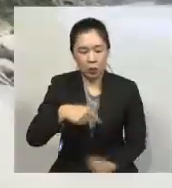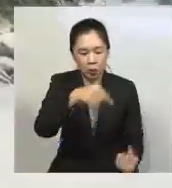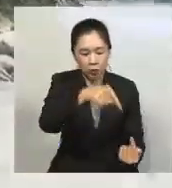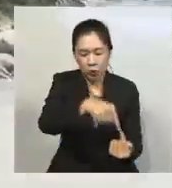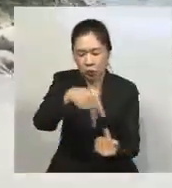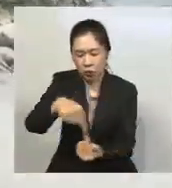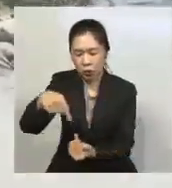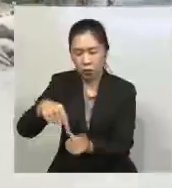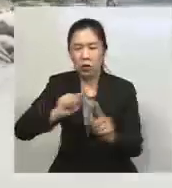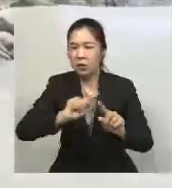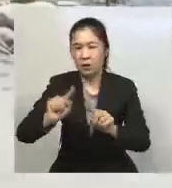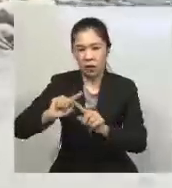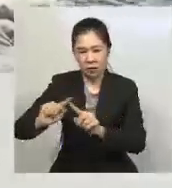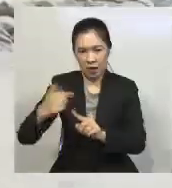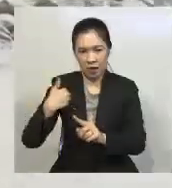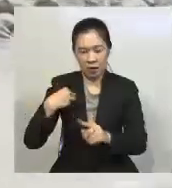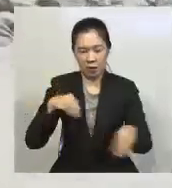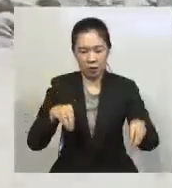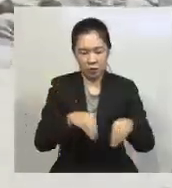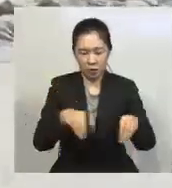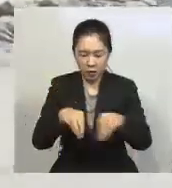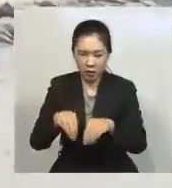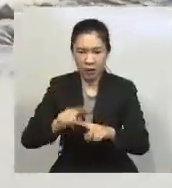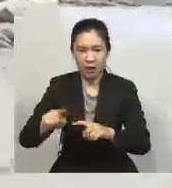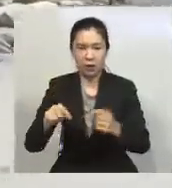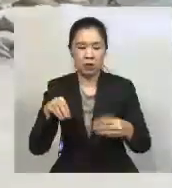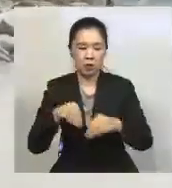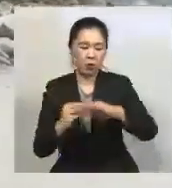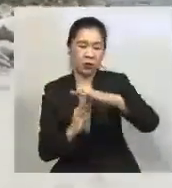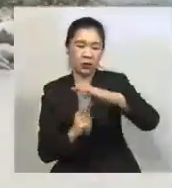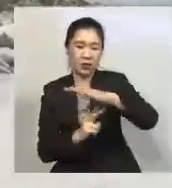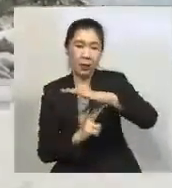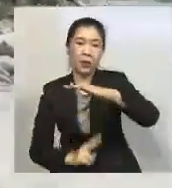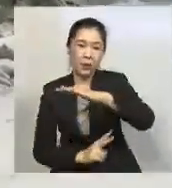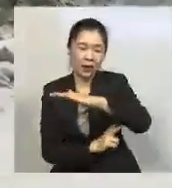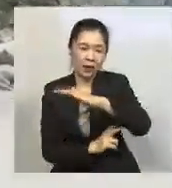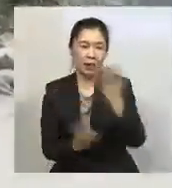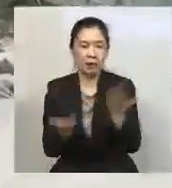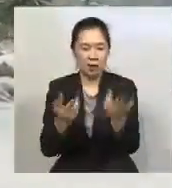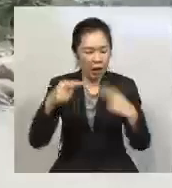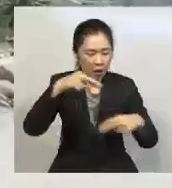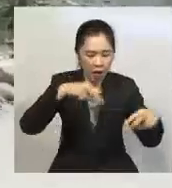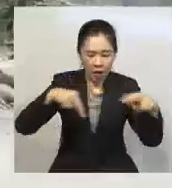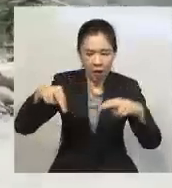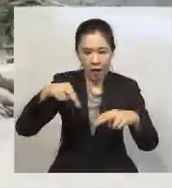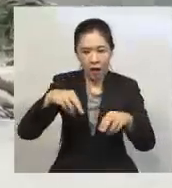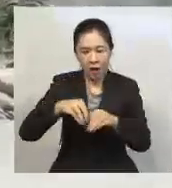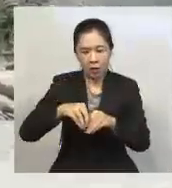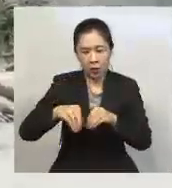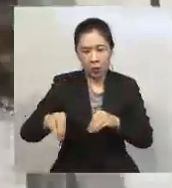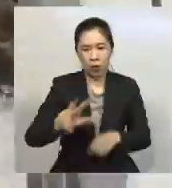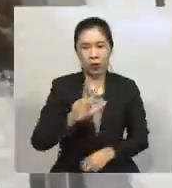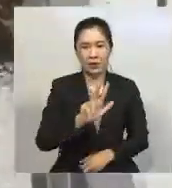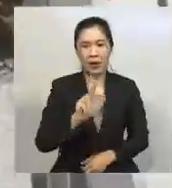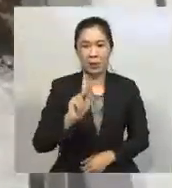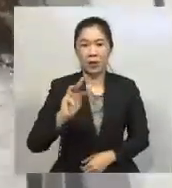ามจุดต่างๆนะคะไม่ว่าจะเป็นบริเวณจุดเกิดเหตุที่สะพานน้ำอ้าวแล้วก็ค้นหาโดยรอบรัศมี3กิโลเ